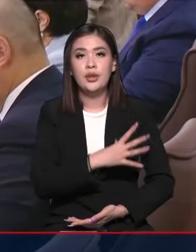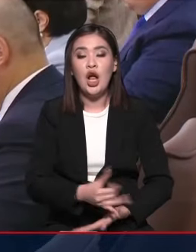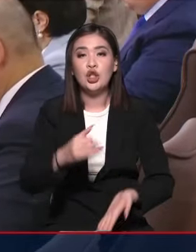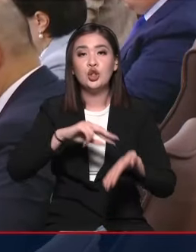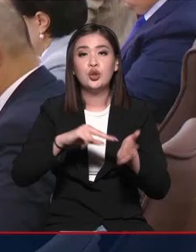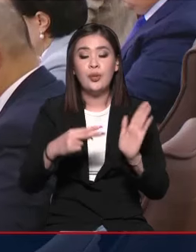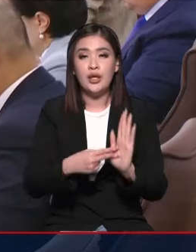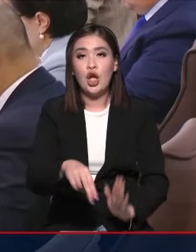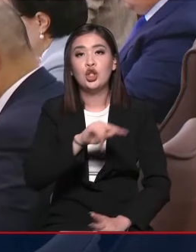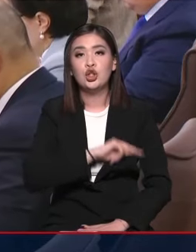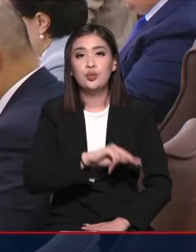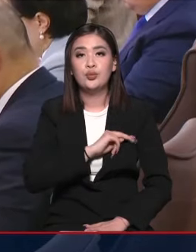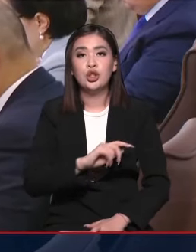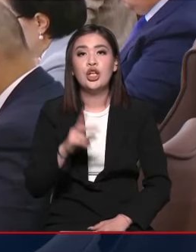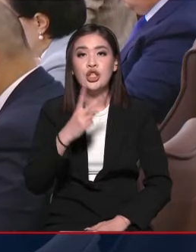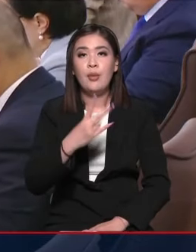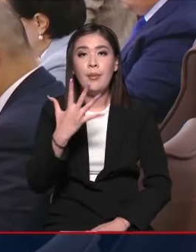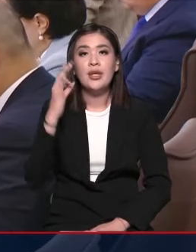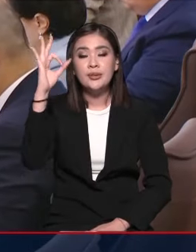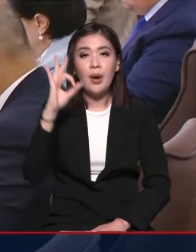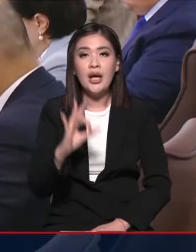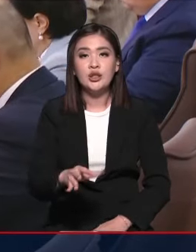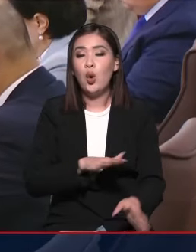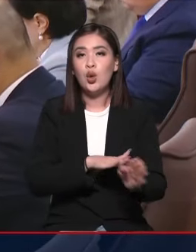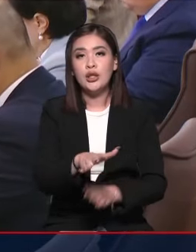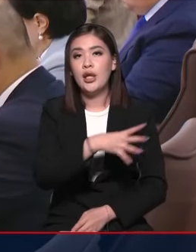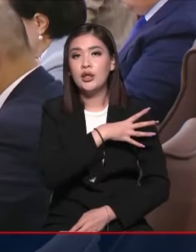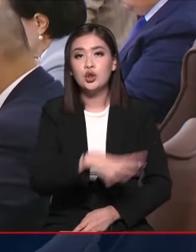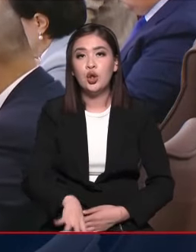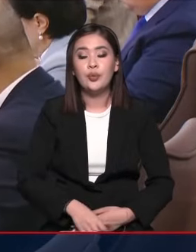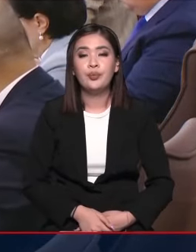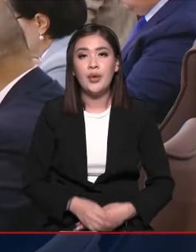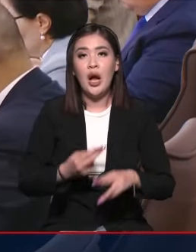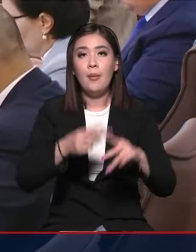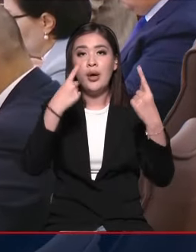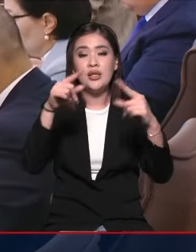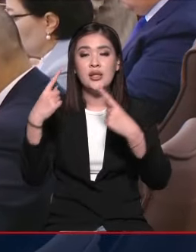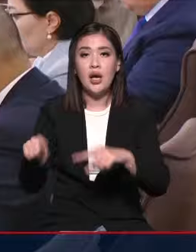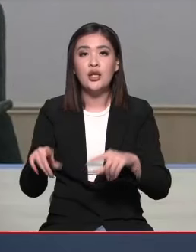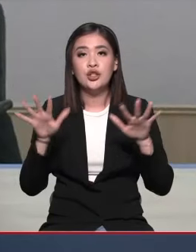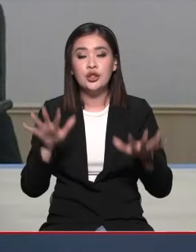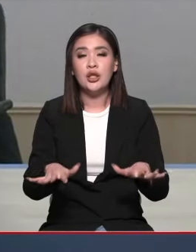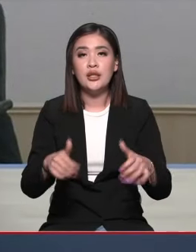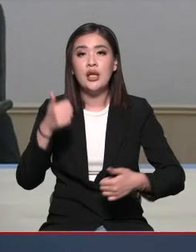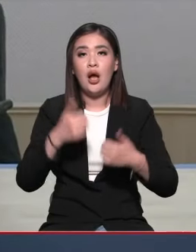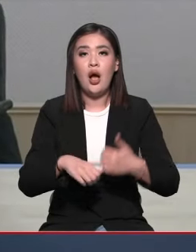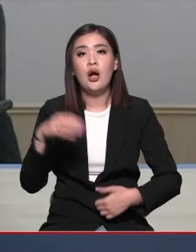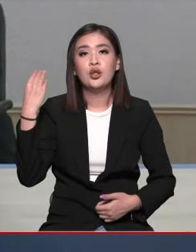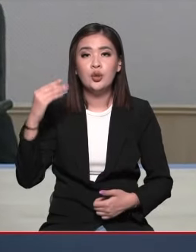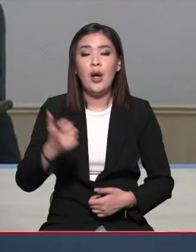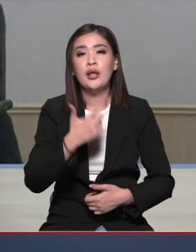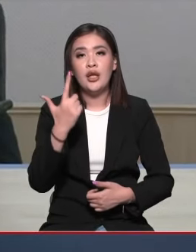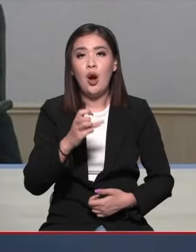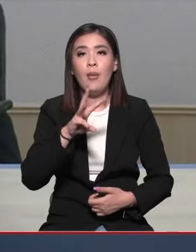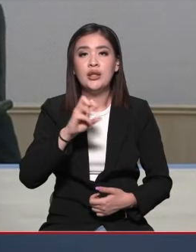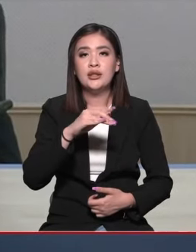жоспарланған жұмыс көлемінің 25% да орындалған жоқ. Басқа өңірлермен салыстырғанда Ақмола, Ақтөбе, Атырау және